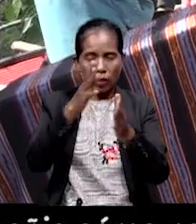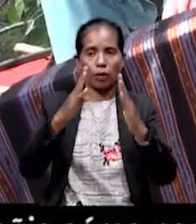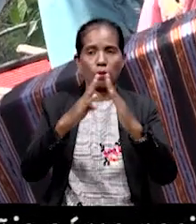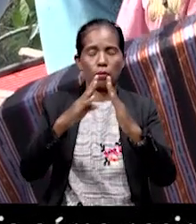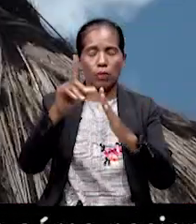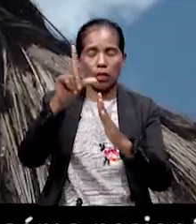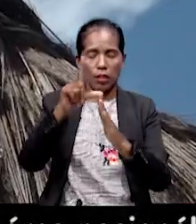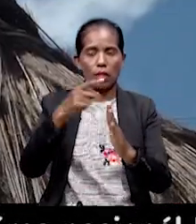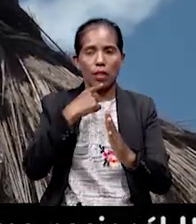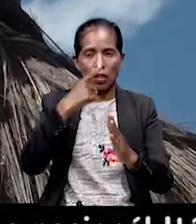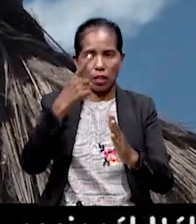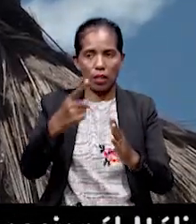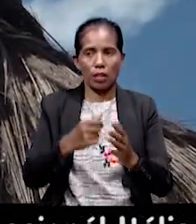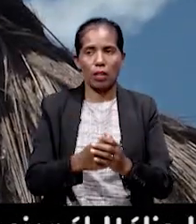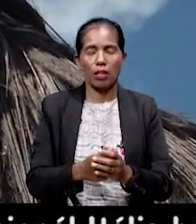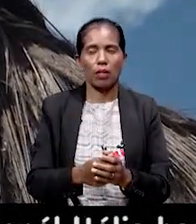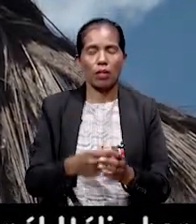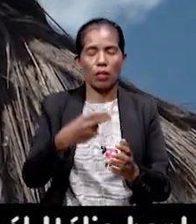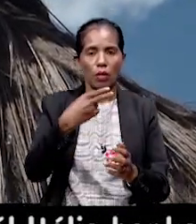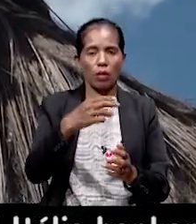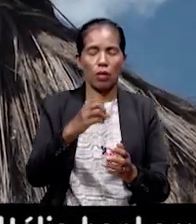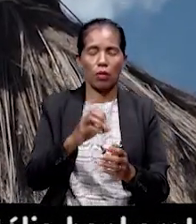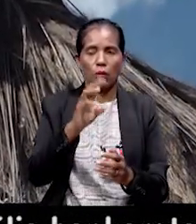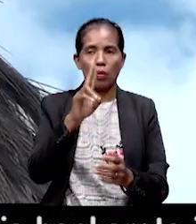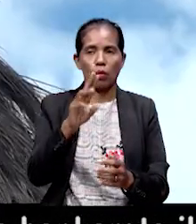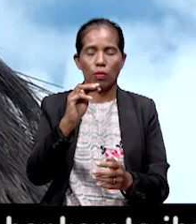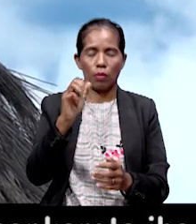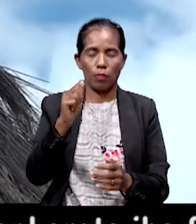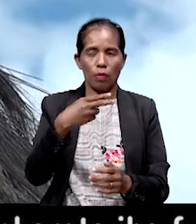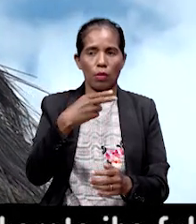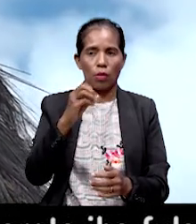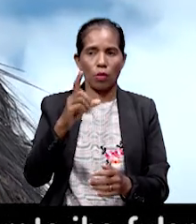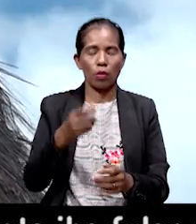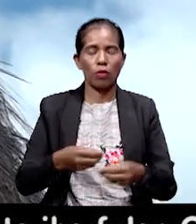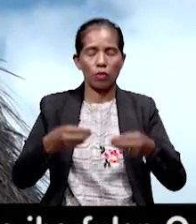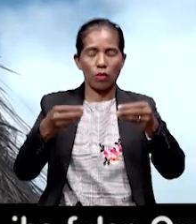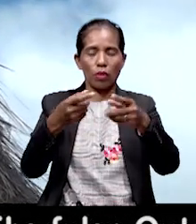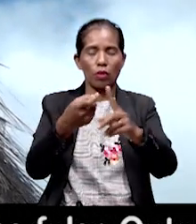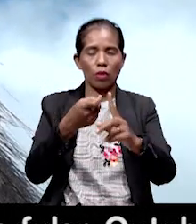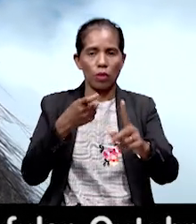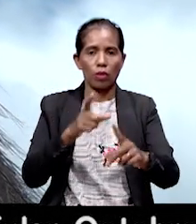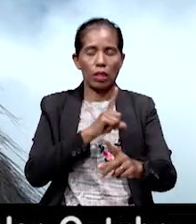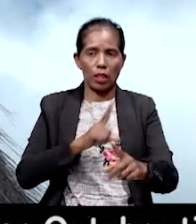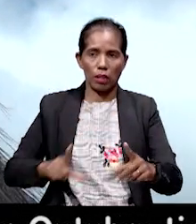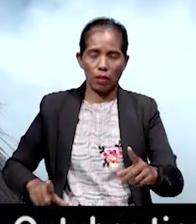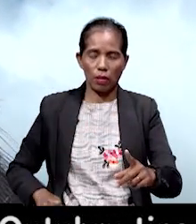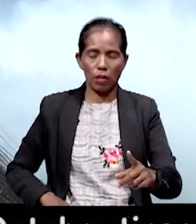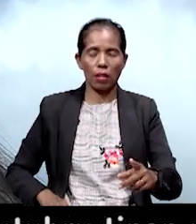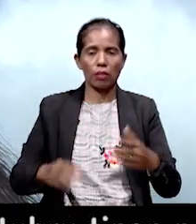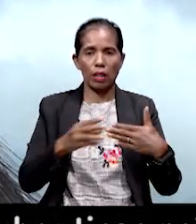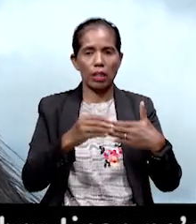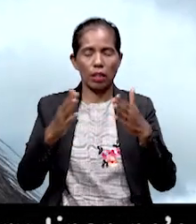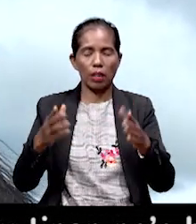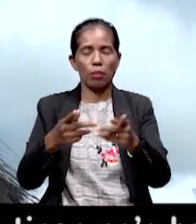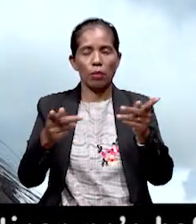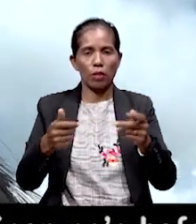husi Uma-Lisan kai wai ho'o Uma-Oli nebe entrega husi Don Luca hodi ukun iha aldea baka isi posto